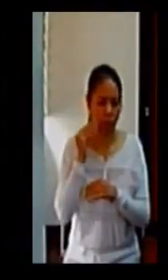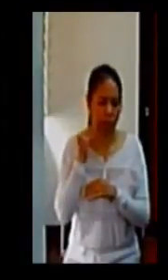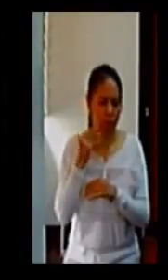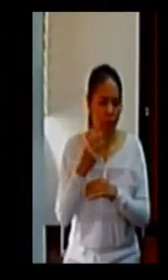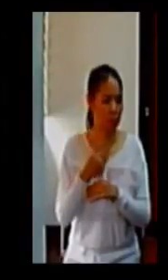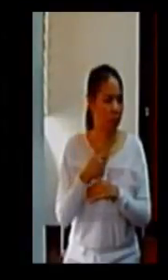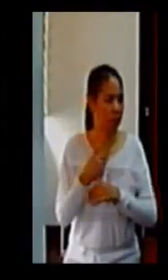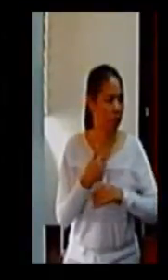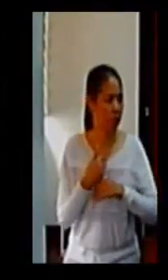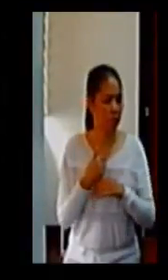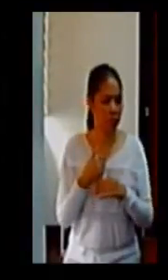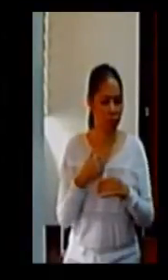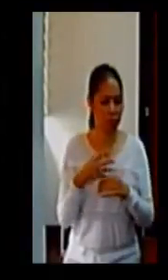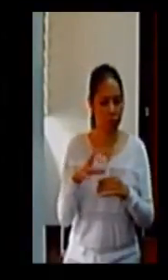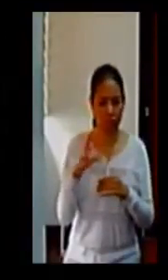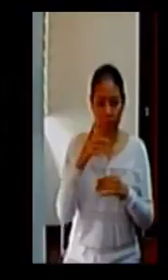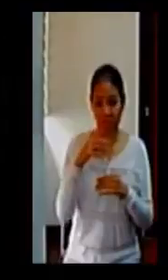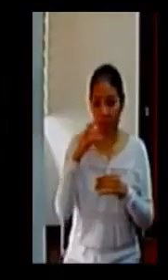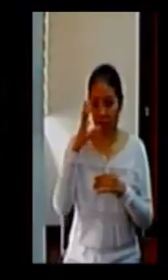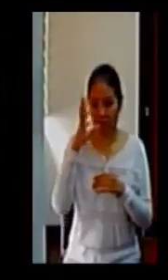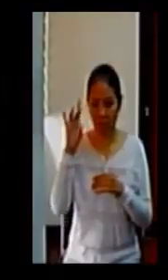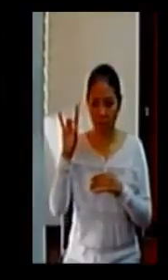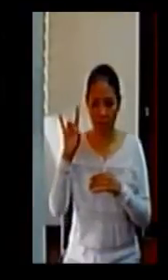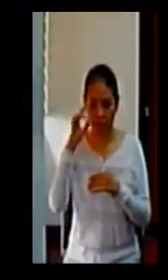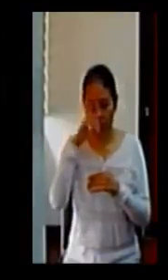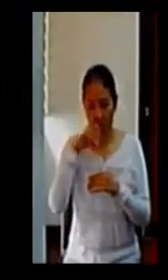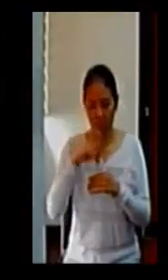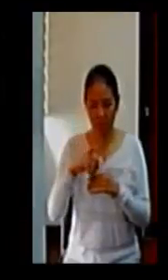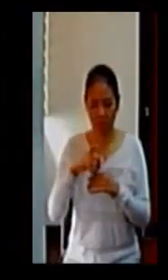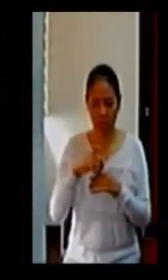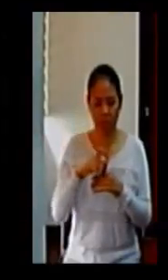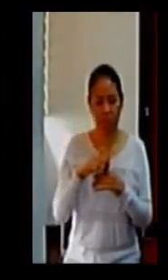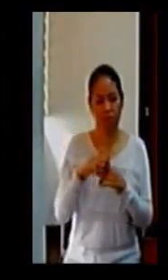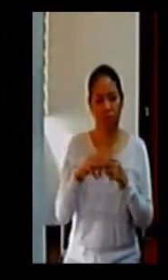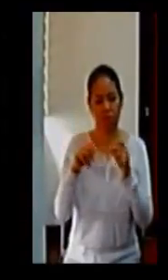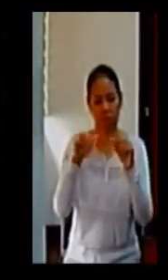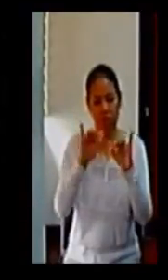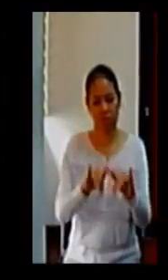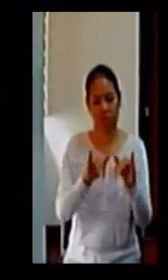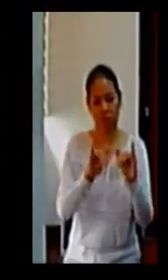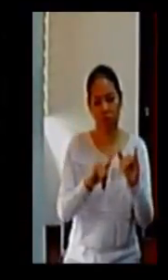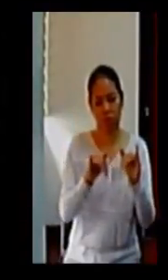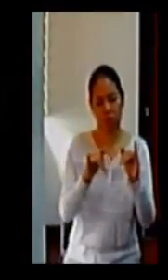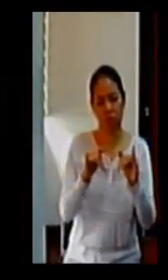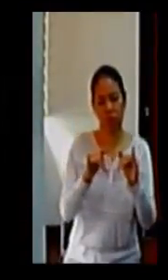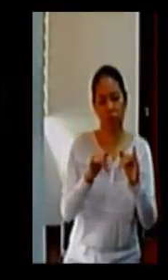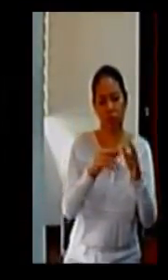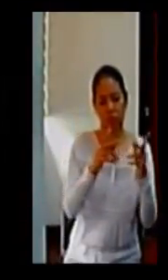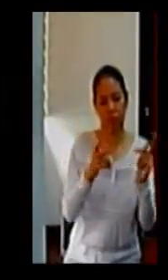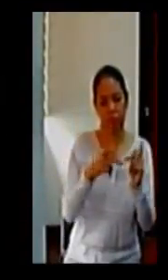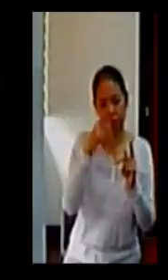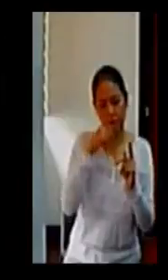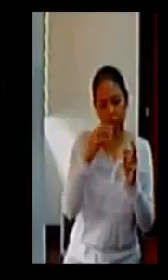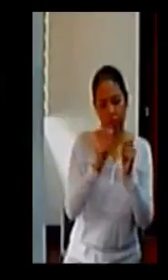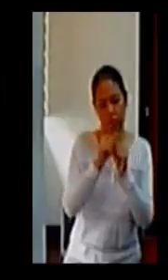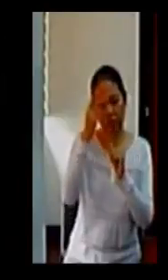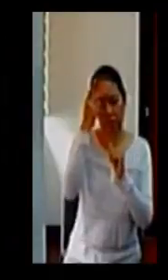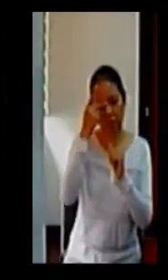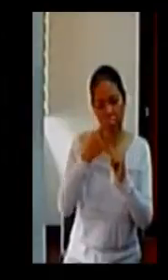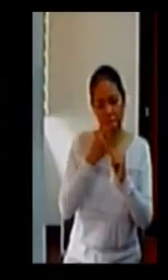I stayed in our place because both my parents are also farmers. We have, kung sa amin, malaki na yun.